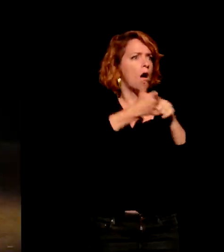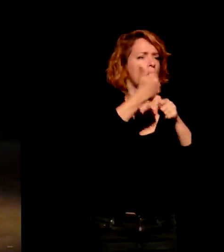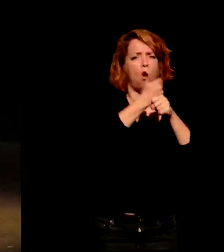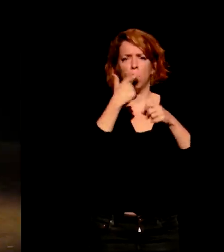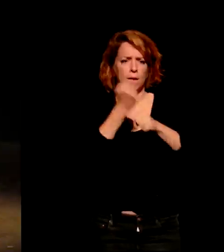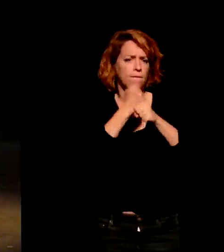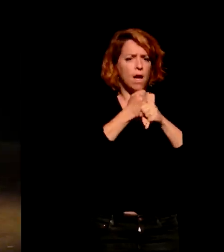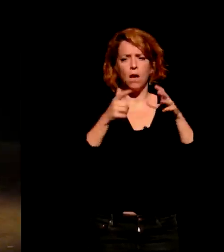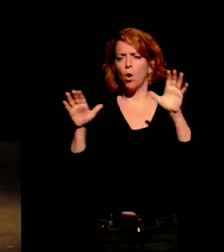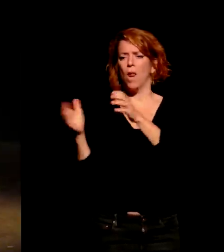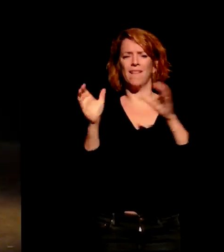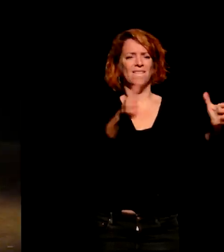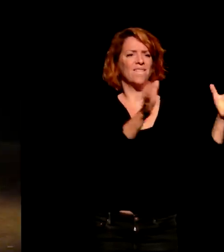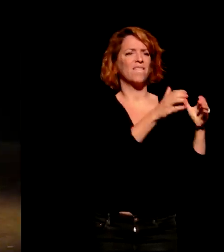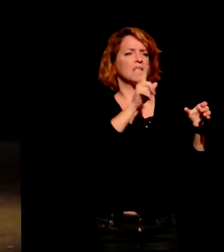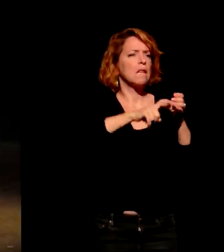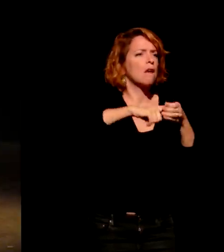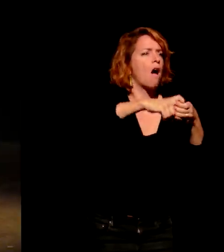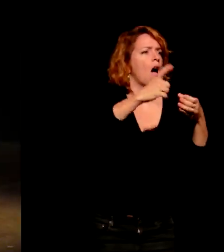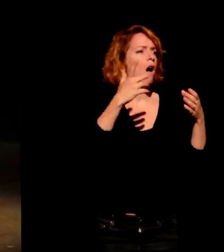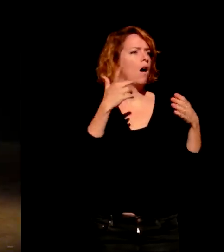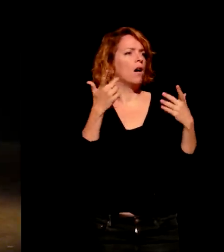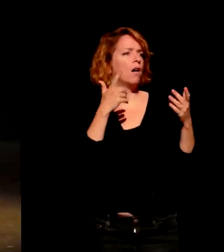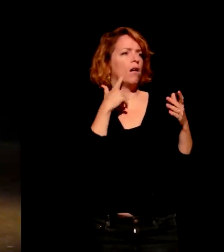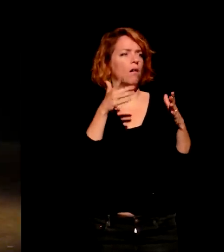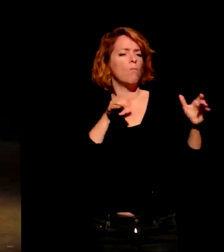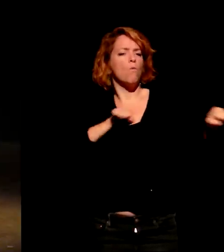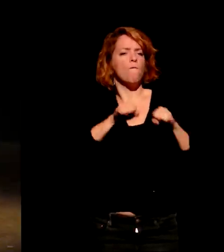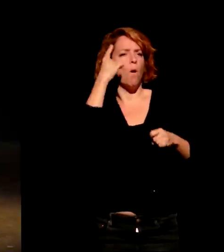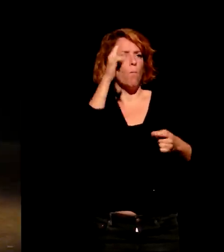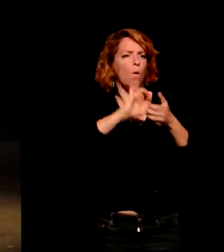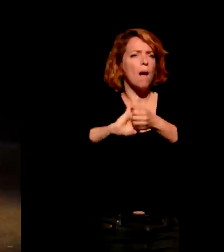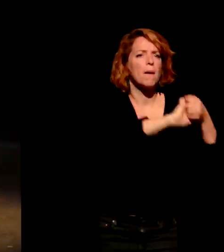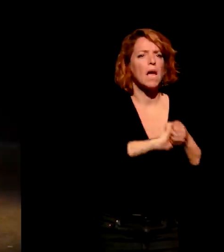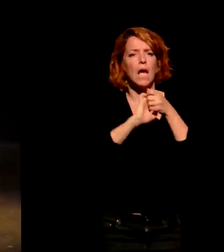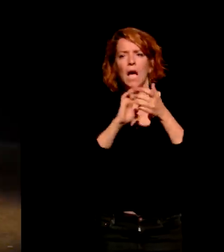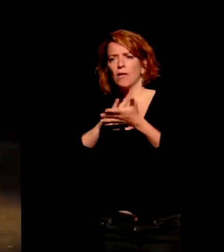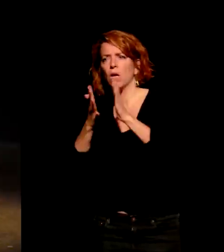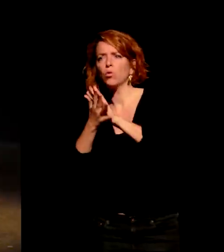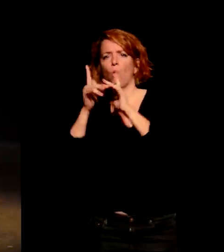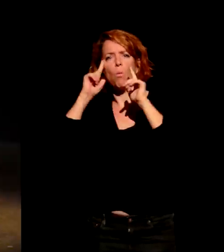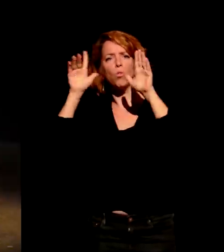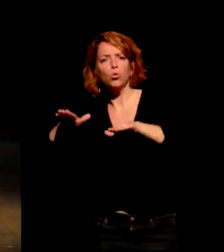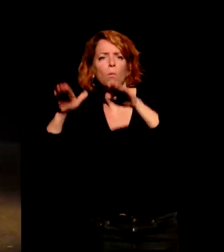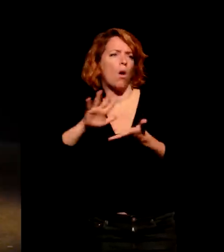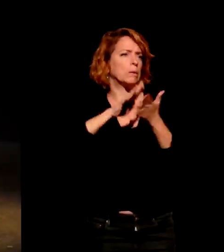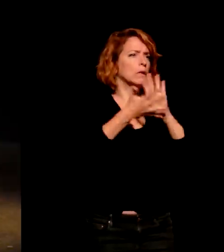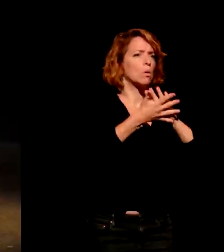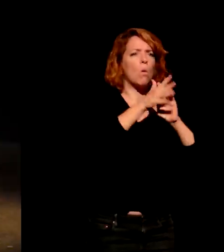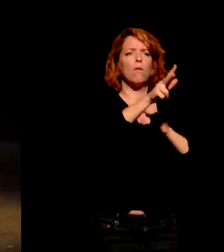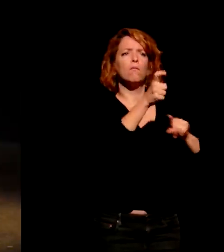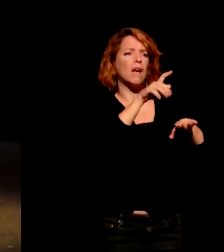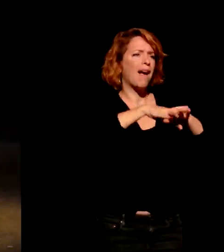collectifs étudiants, des syndicats, des partis, le mouvement de la paix, des associations musulmanes, des associations de quartier. Et